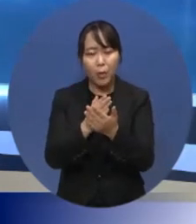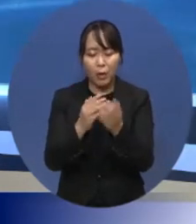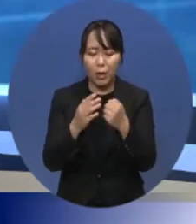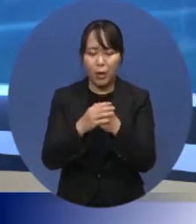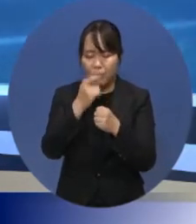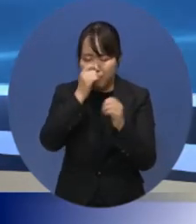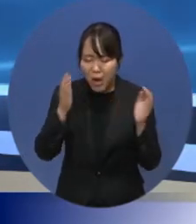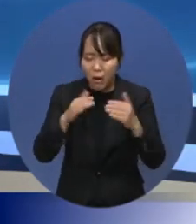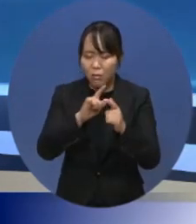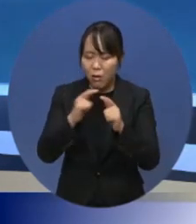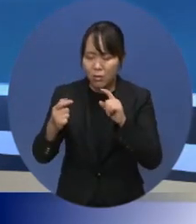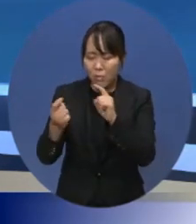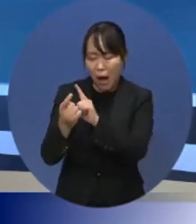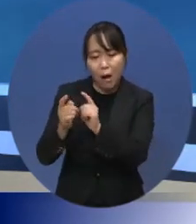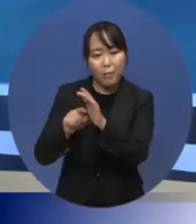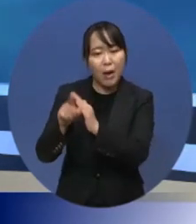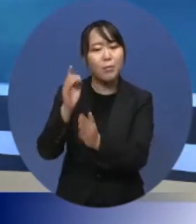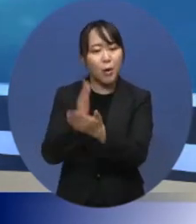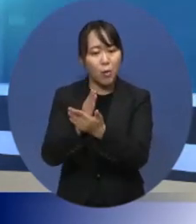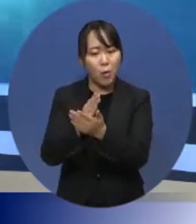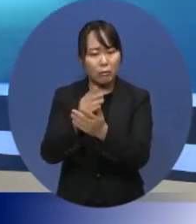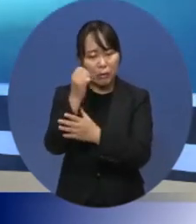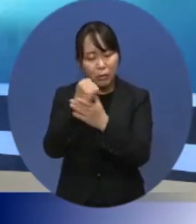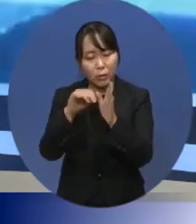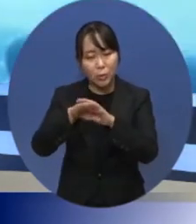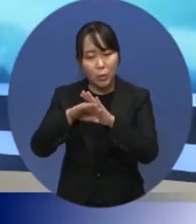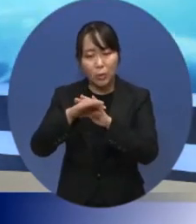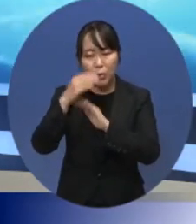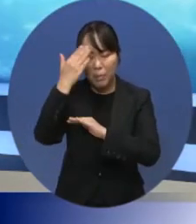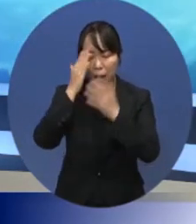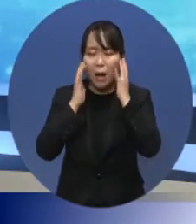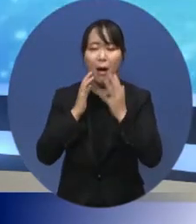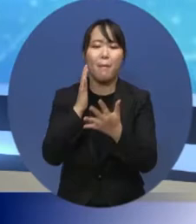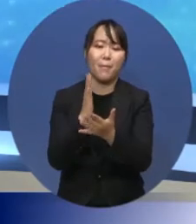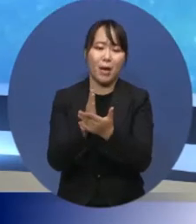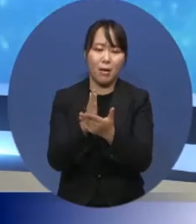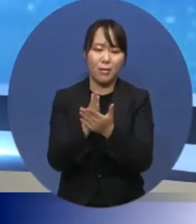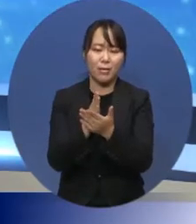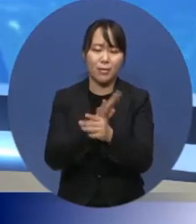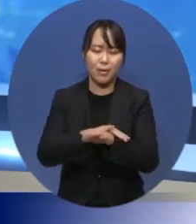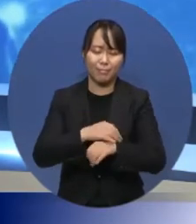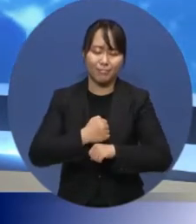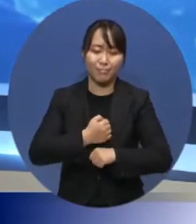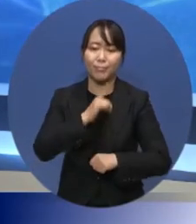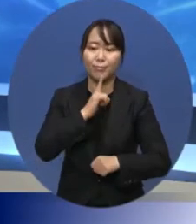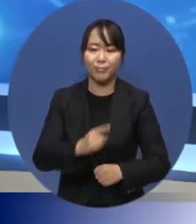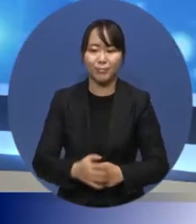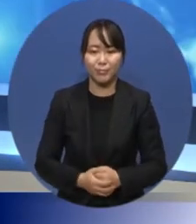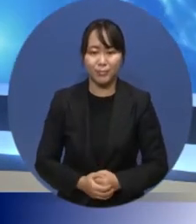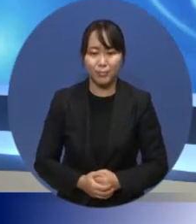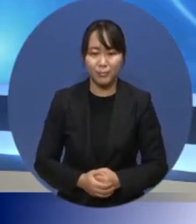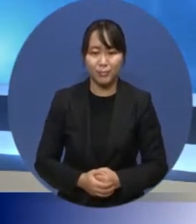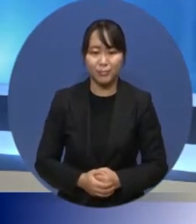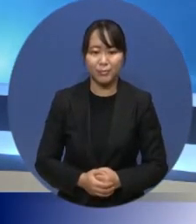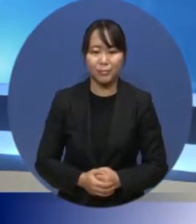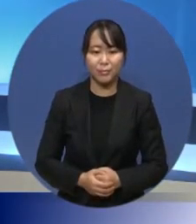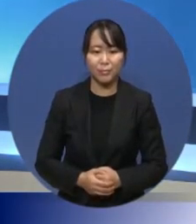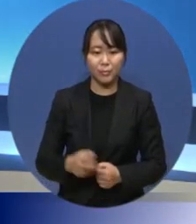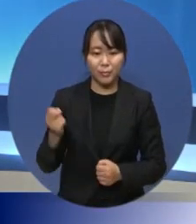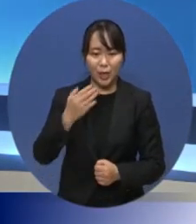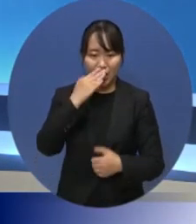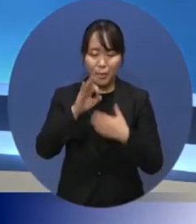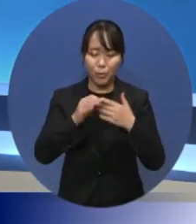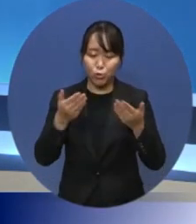방문하지 않고 오염된 손으로 는 얼굴 만지지 않기 등을 철저히 준수할 것을 당부했습니다 또한